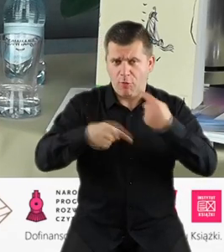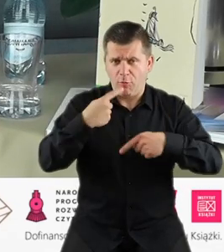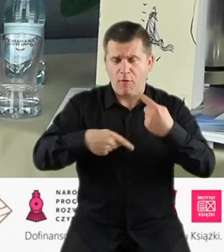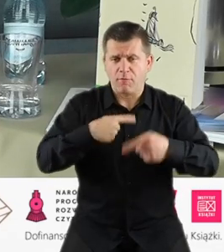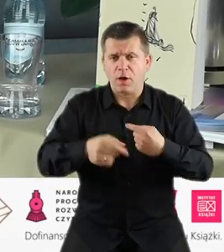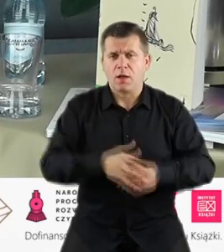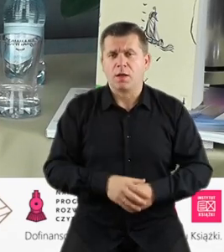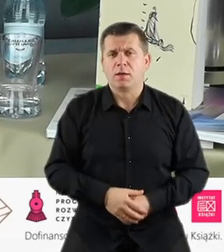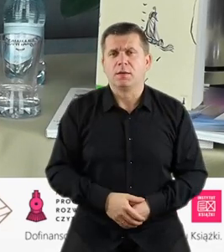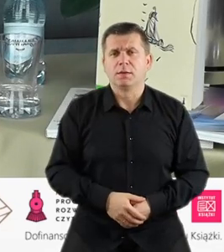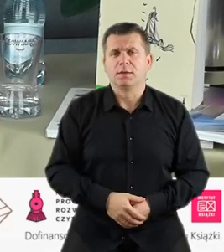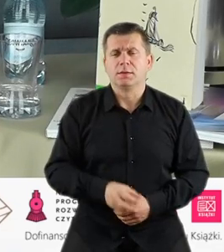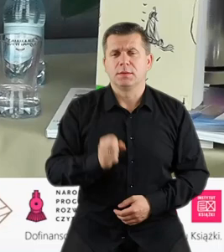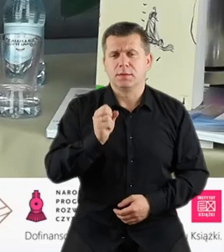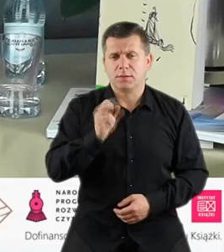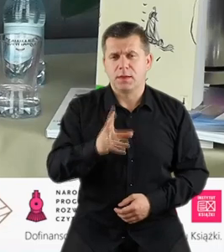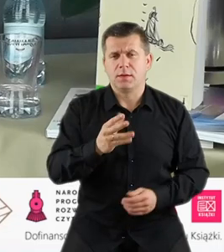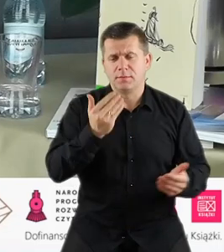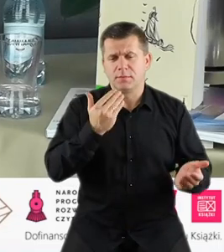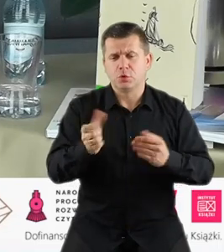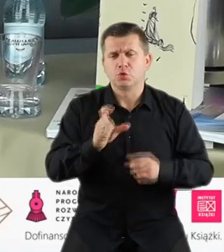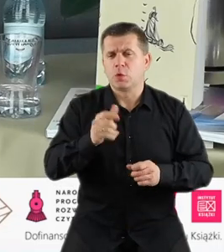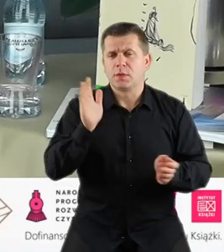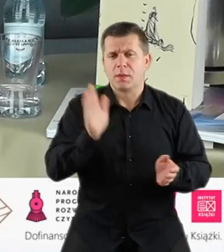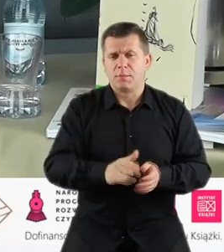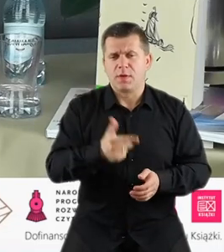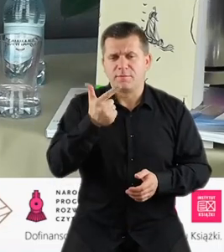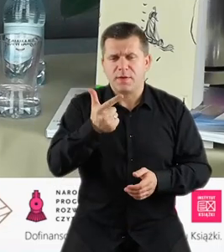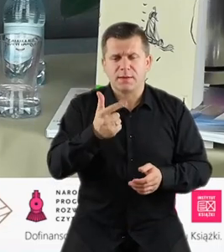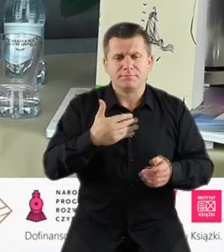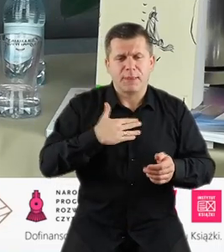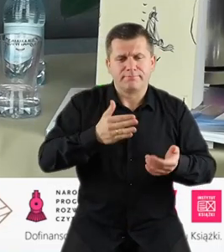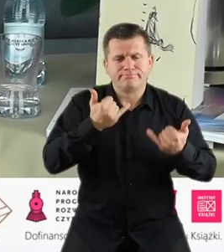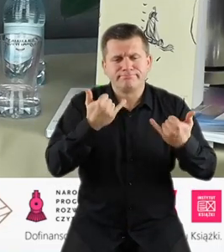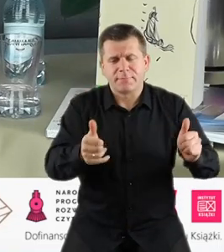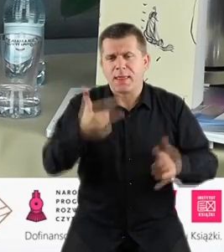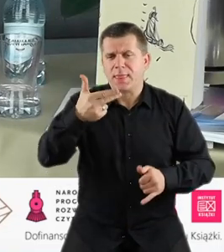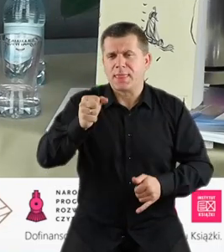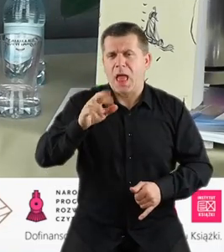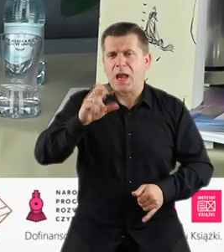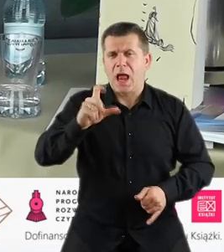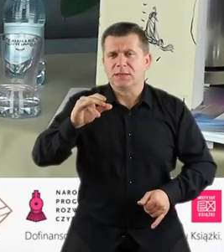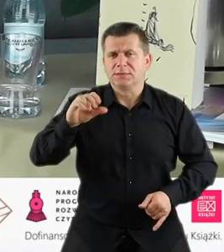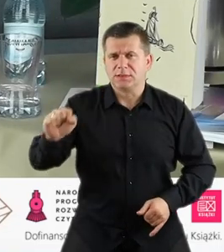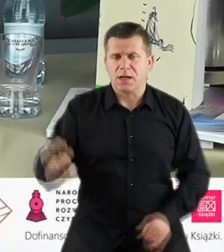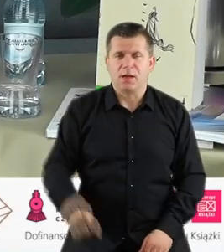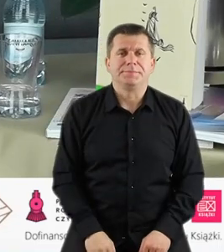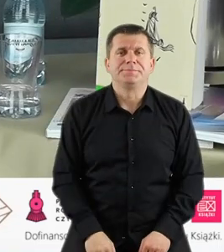które tak się właśnie składają z co najmniej dwóch narracji.